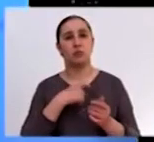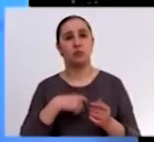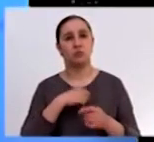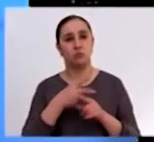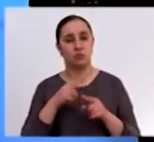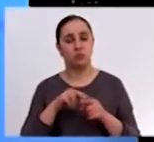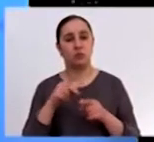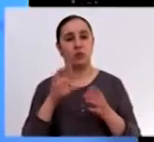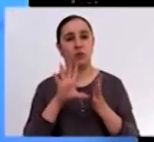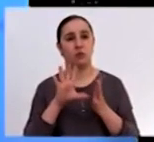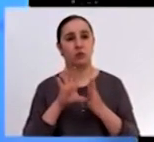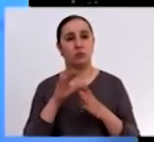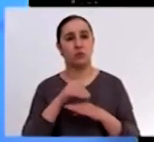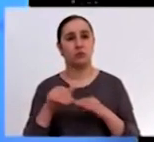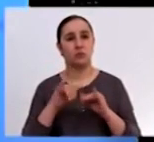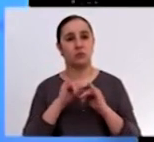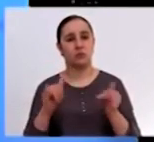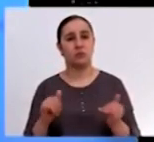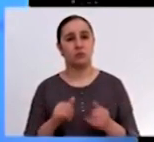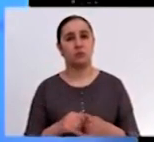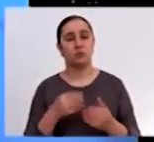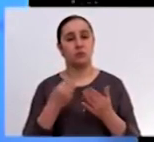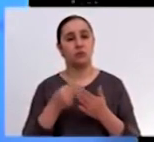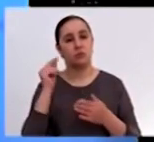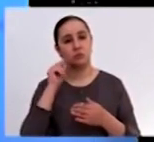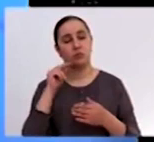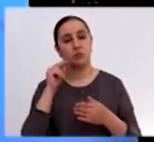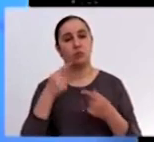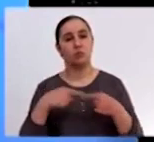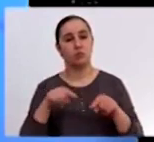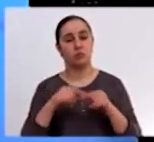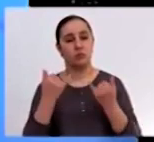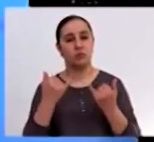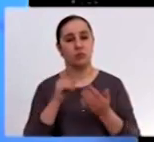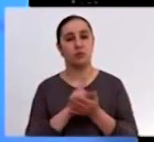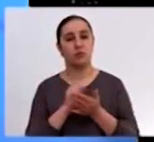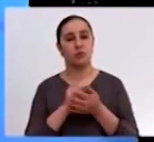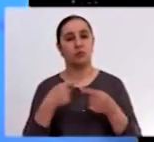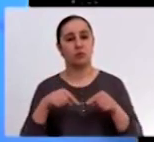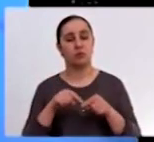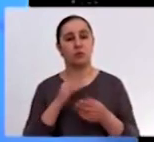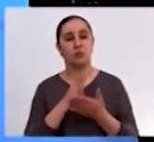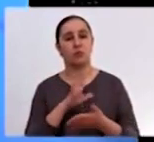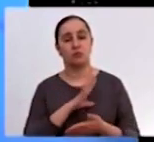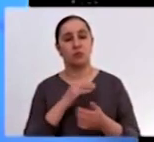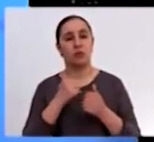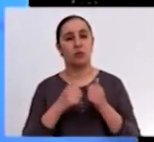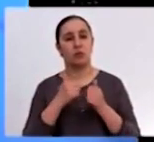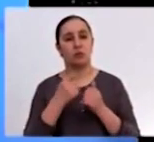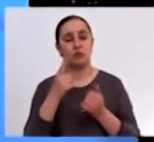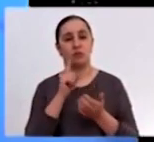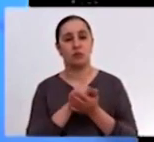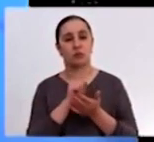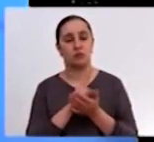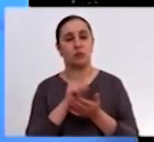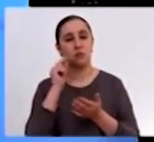uchun elektron manzilingizni yarating. Aziz o'quvchilar, bugungi vazifalarimiz shulardan iborat edi. Har bir darslarni o'z